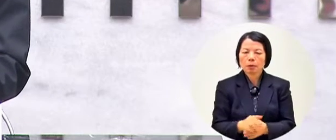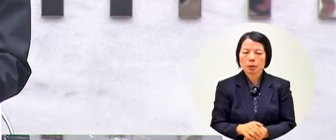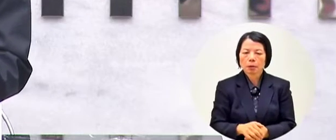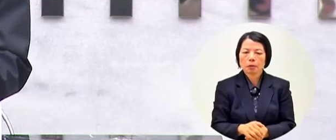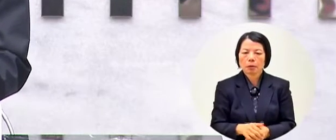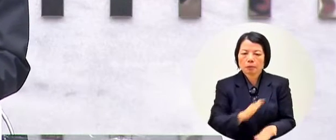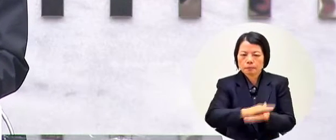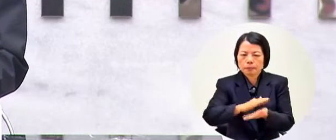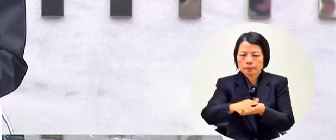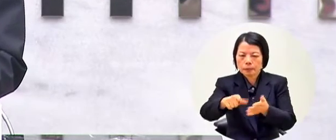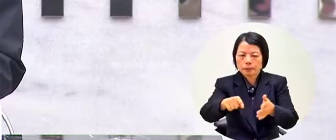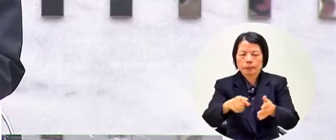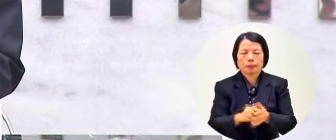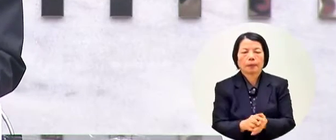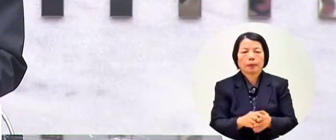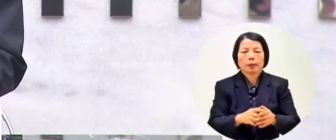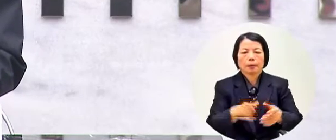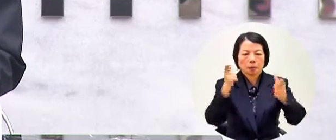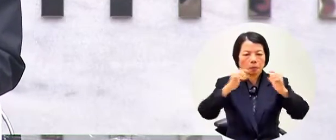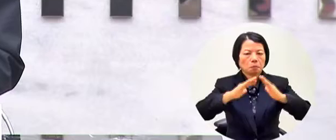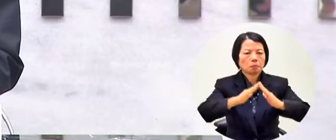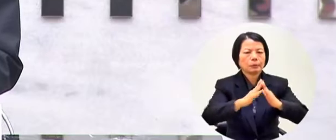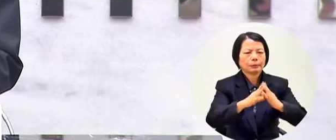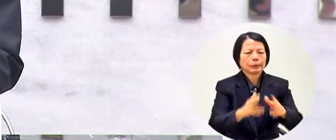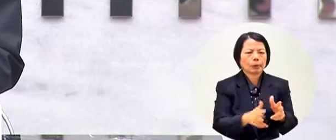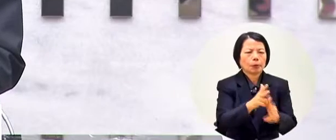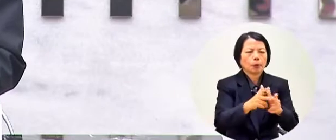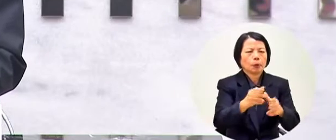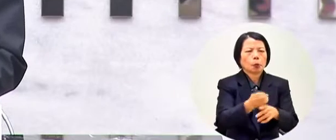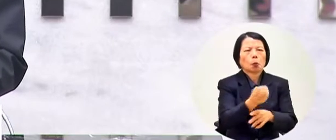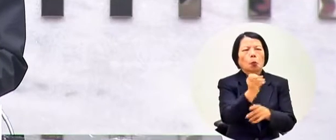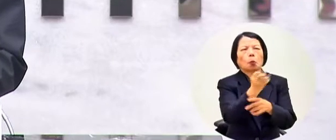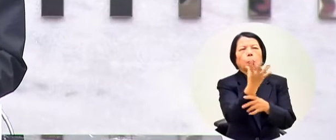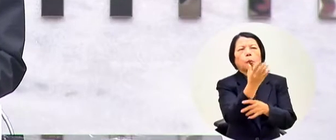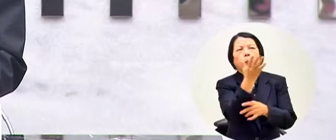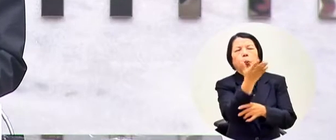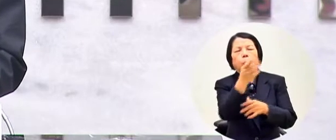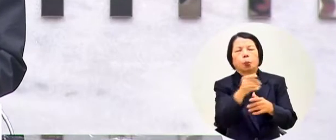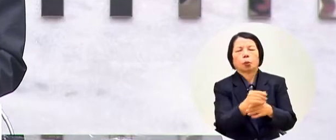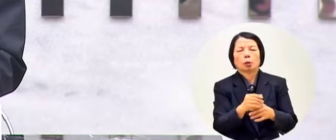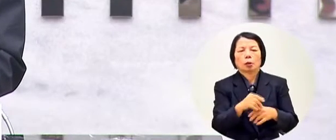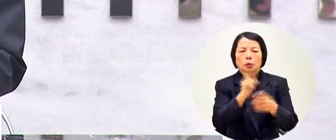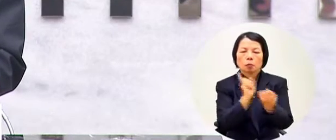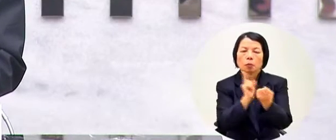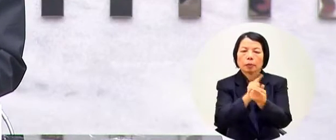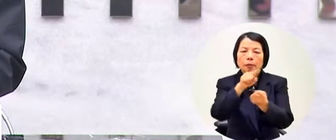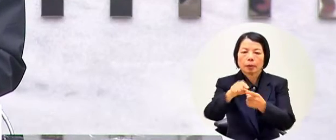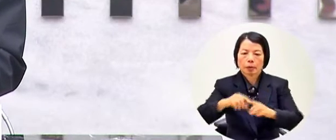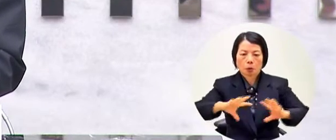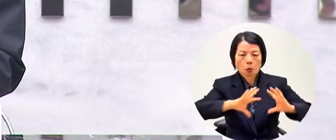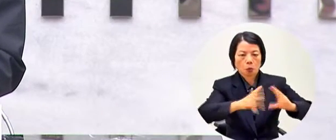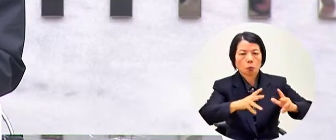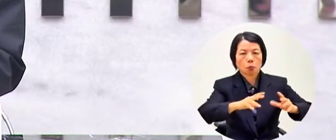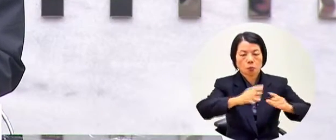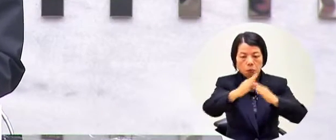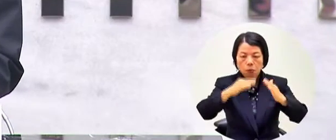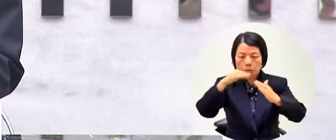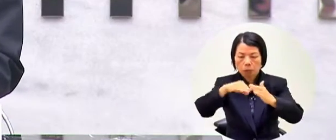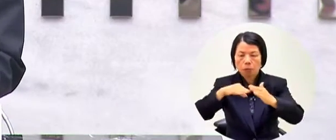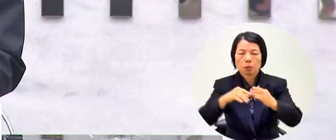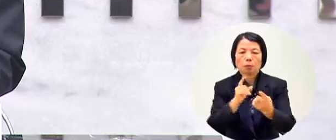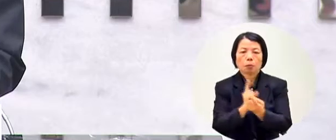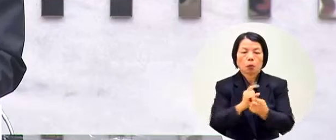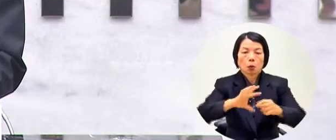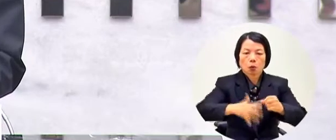400家工厂污染的排放量。有关临近工业区的国中、国小教室装冷气及空